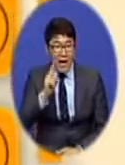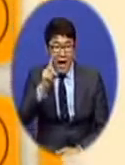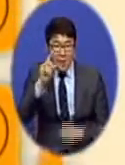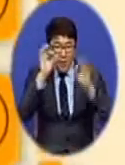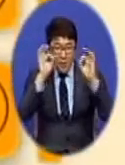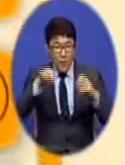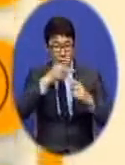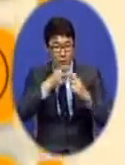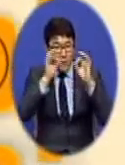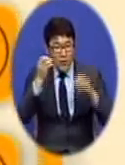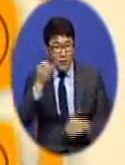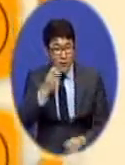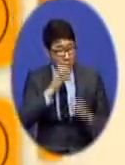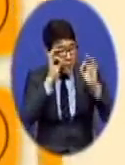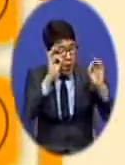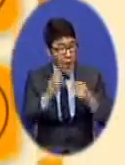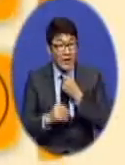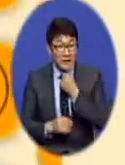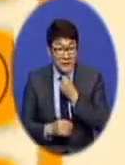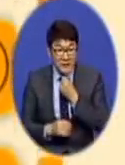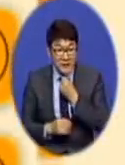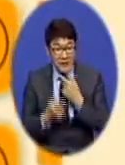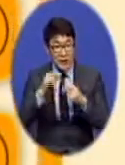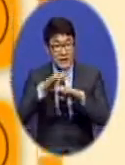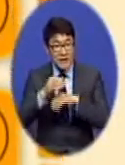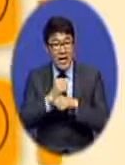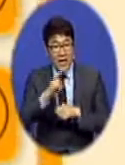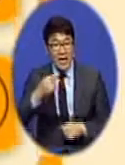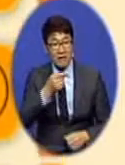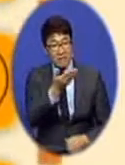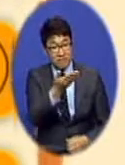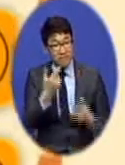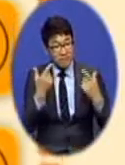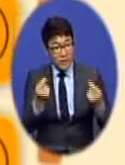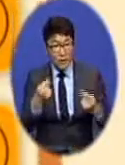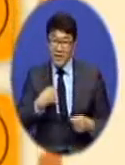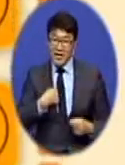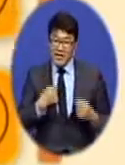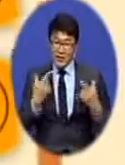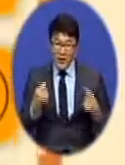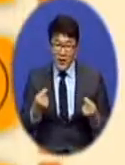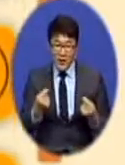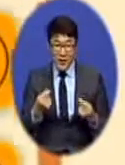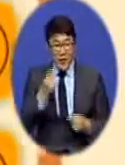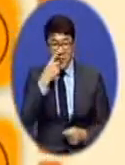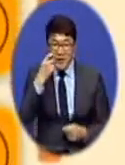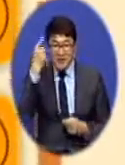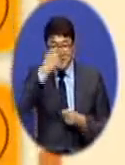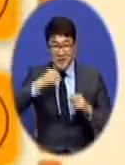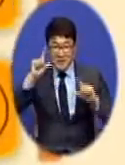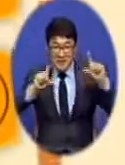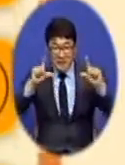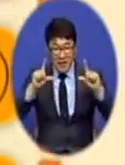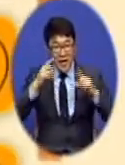보고 두 번 보고 자꾸만 보고 싶네. 네. 그렇게 해야지 네. 이렇게 우리 정혜상 씨처럼 그럼. 저처럼 예. 이렇게 우리가 멋진 인상을 가지게 되는